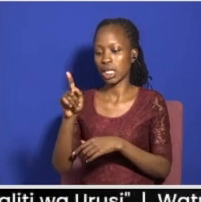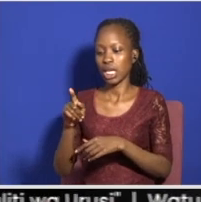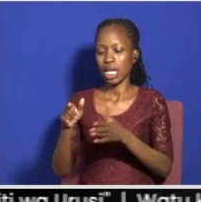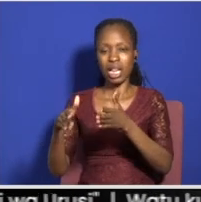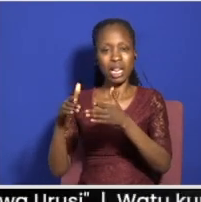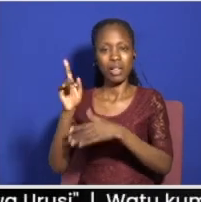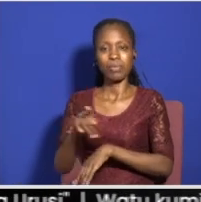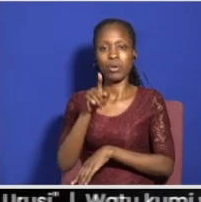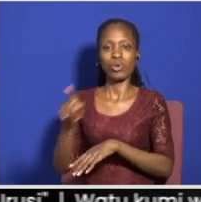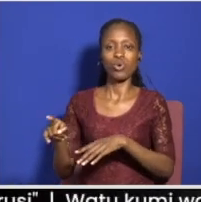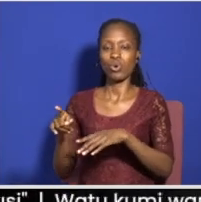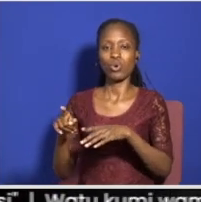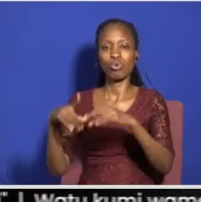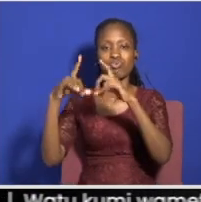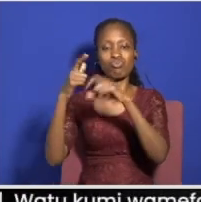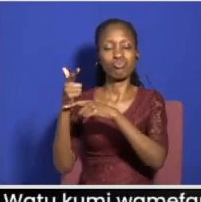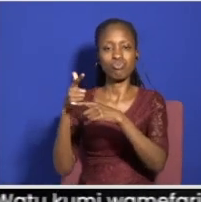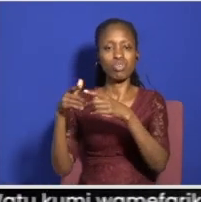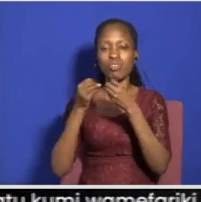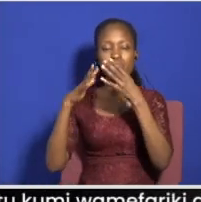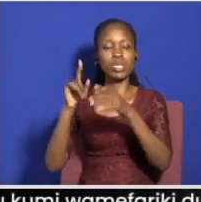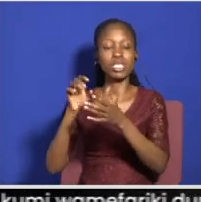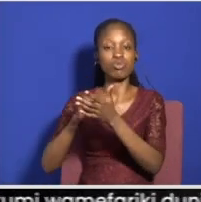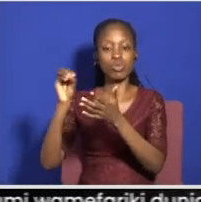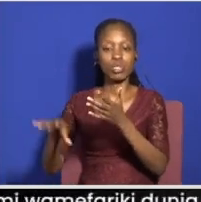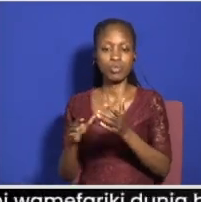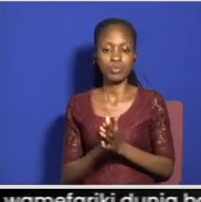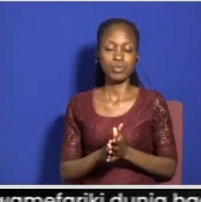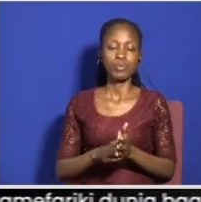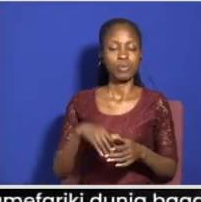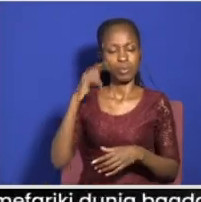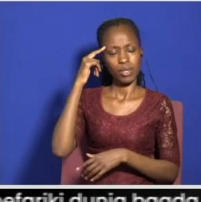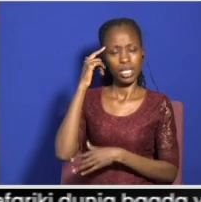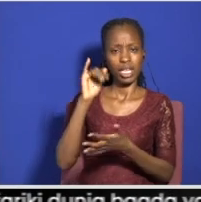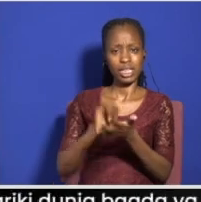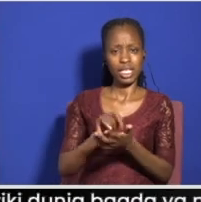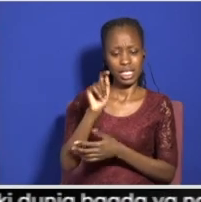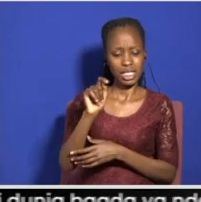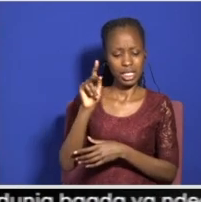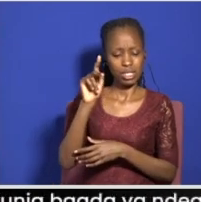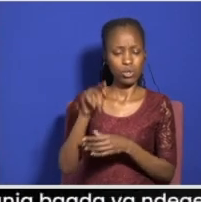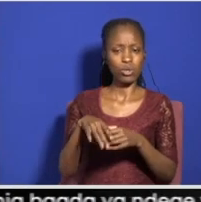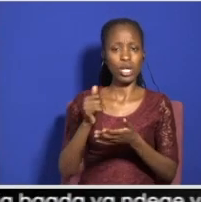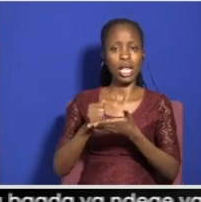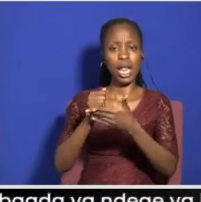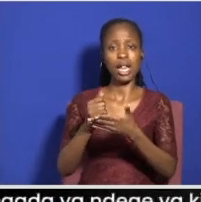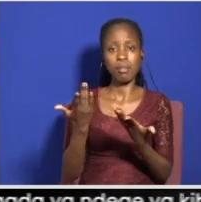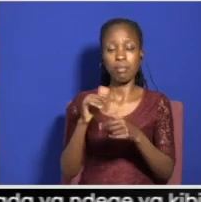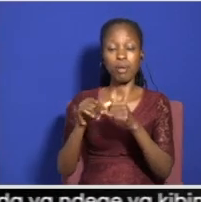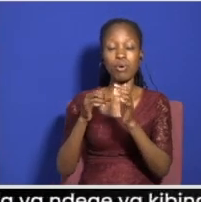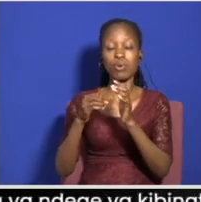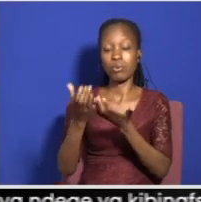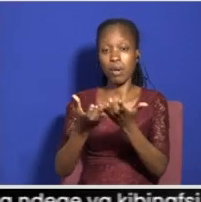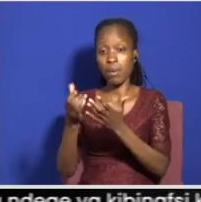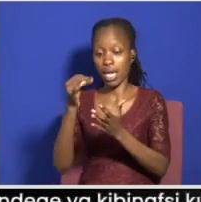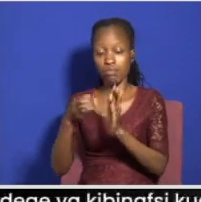content should be shut down or pulled down. Yeah. Hiyo TikTok inasaidianga in terms of business. Mtu akona business zake ana posting kama ni